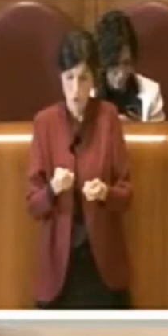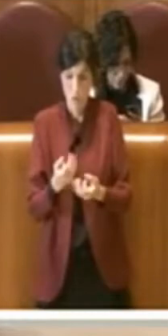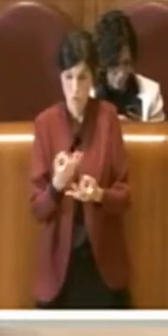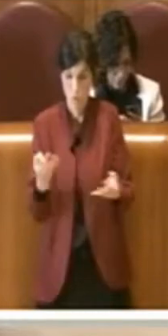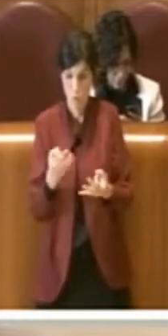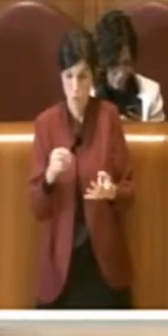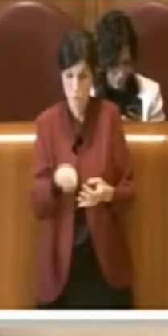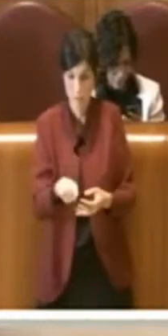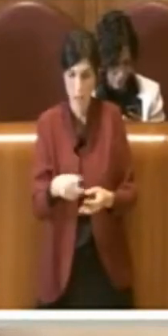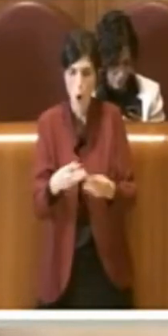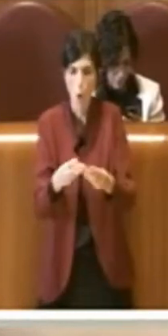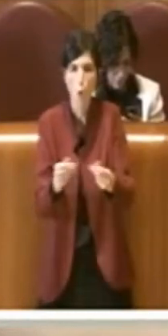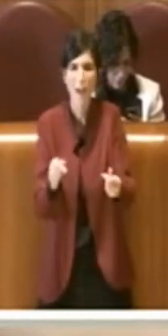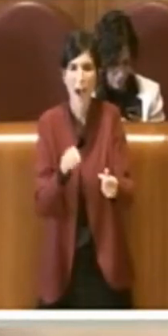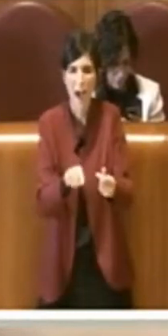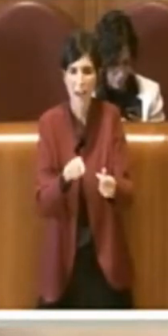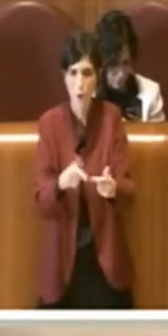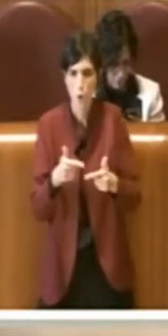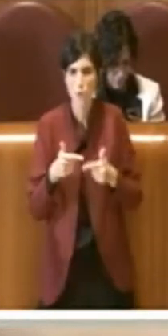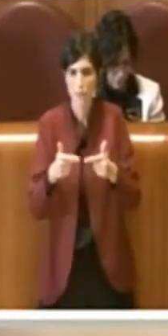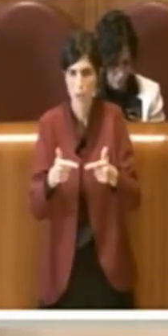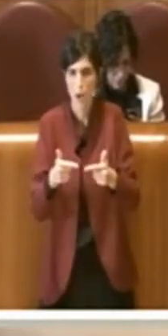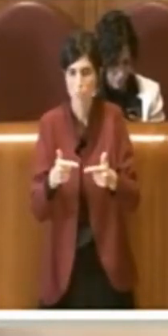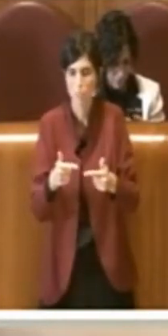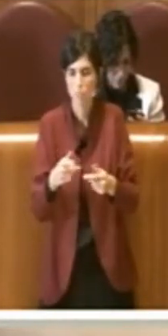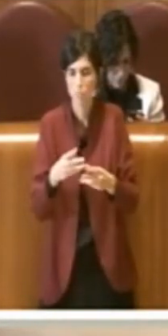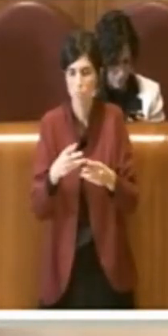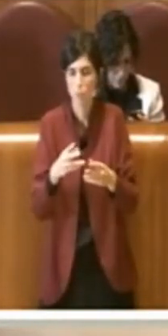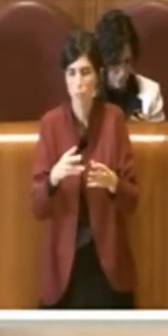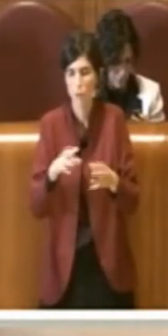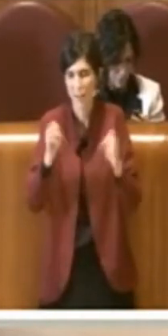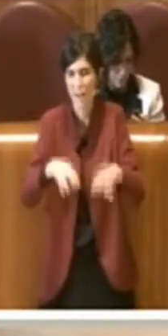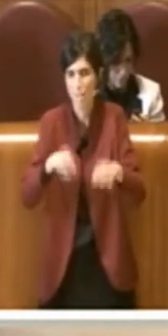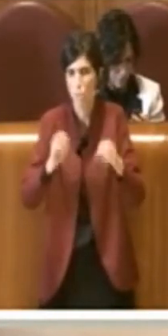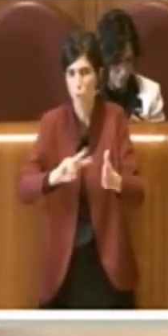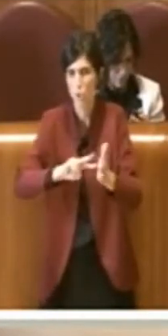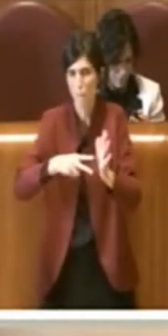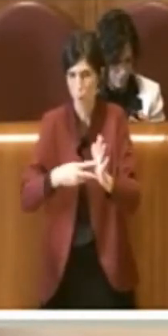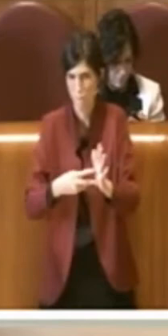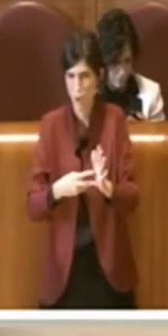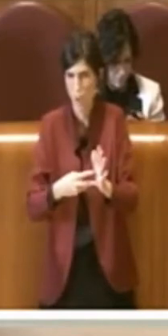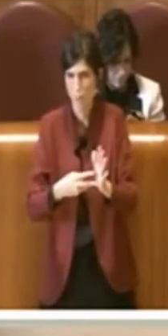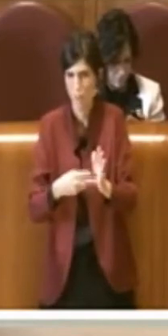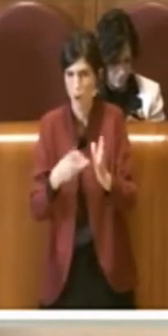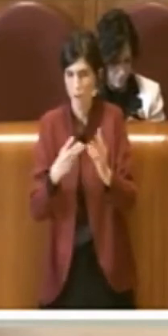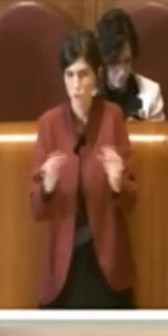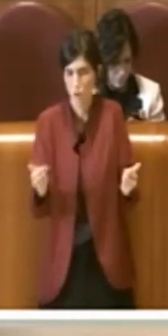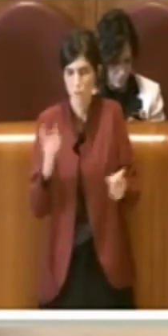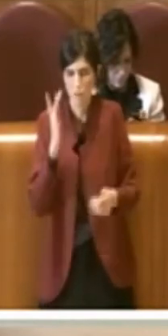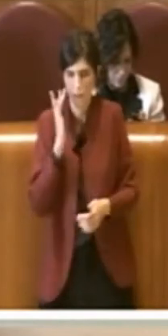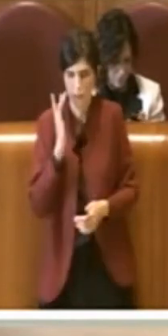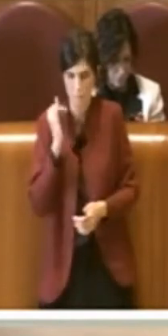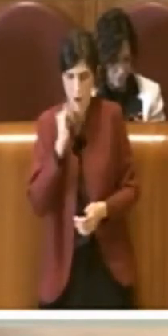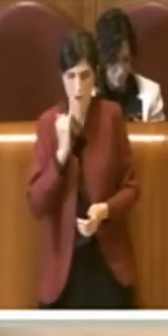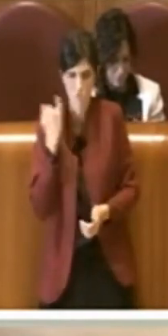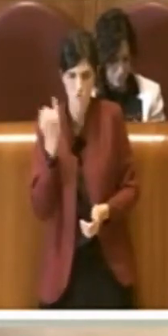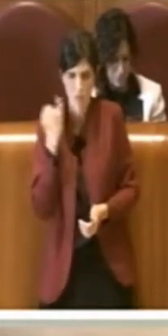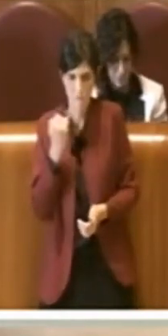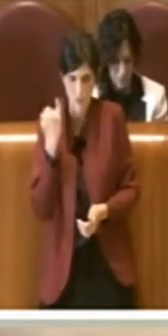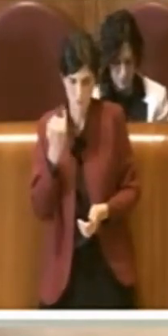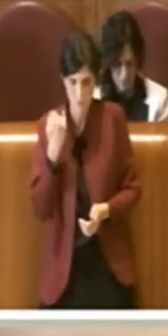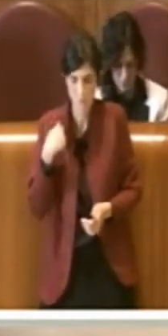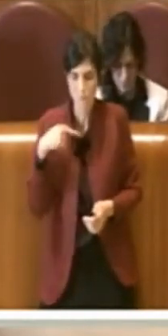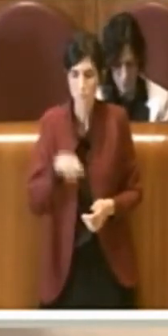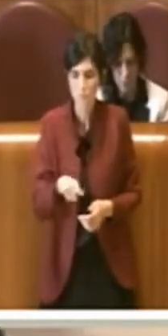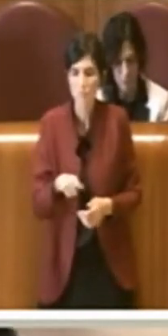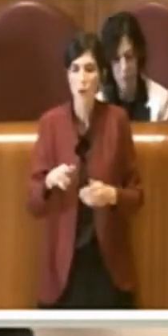parte dei problemi dei rifiuti. Ebbene, noi abbiamo avviato da anni due procedure per la realizzazione di due impianti di compostaggio